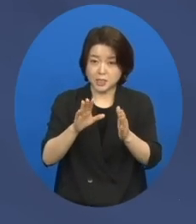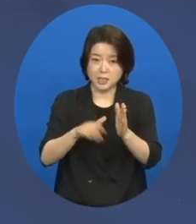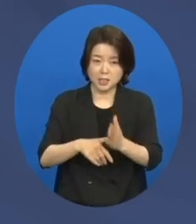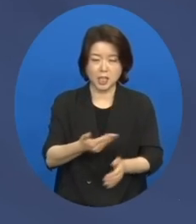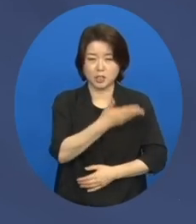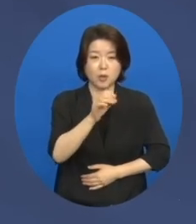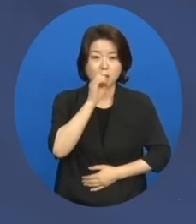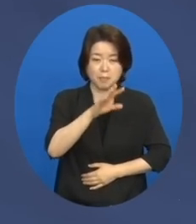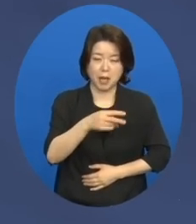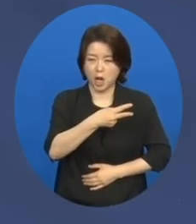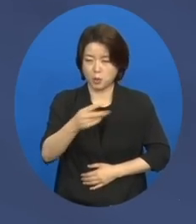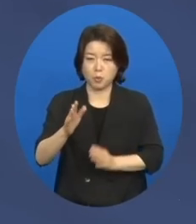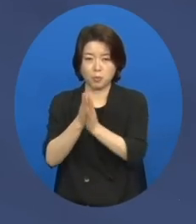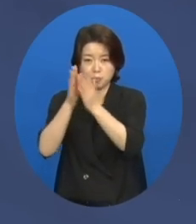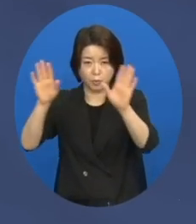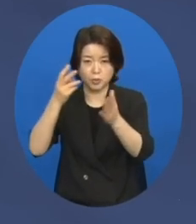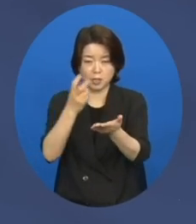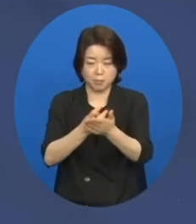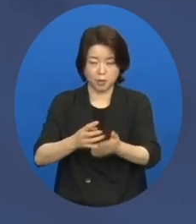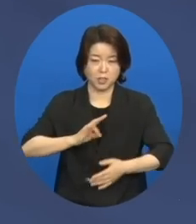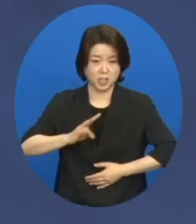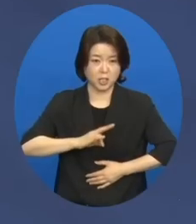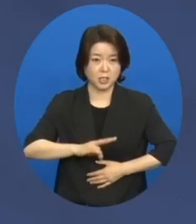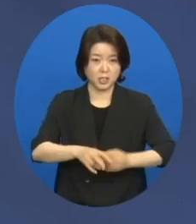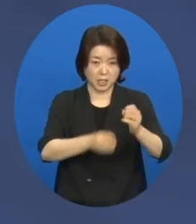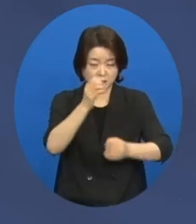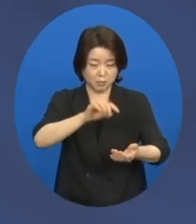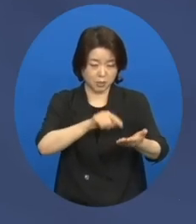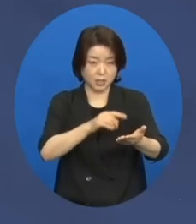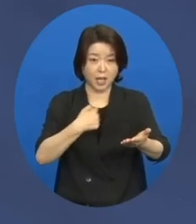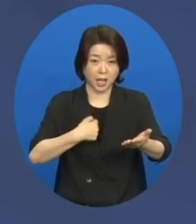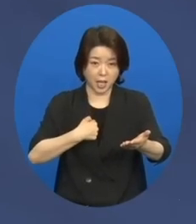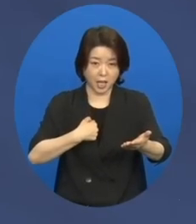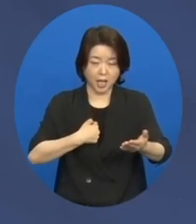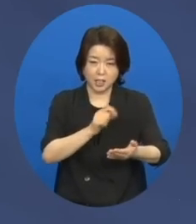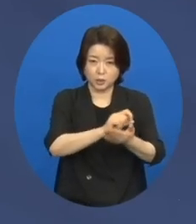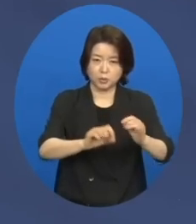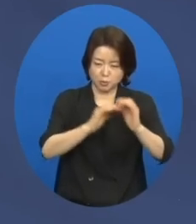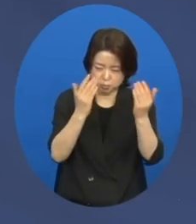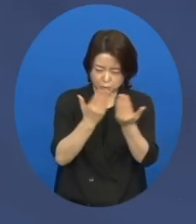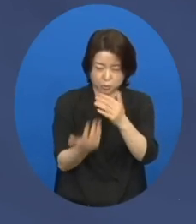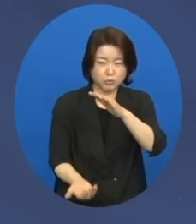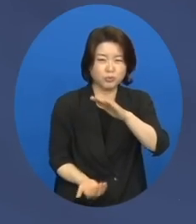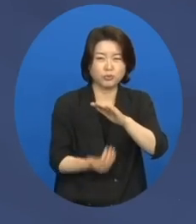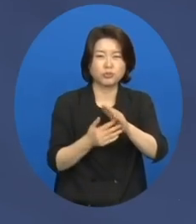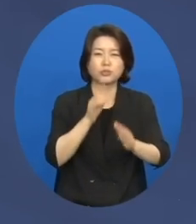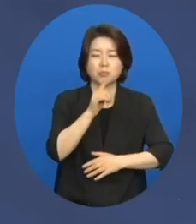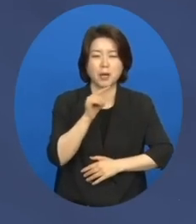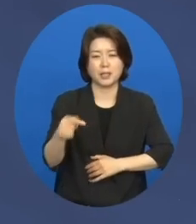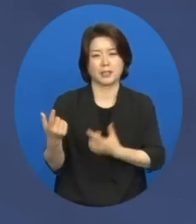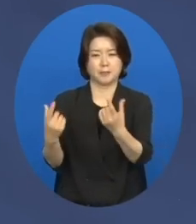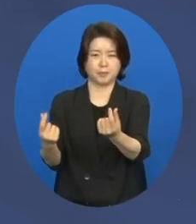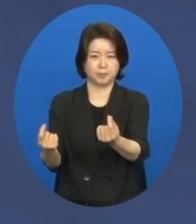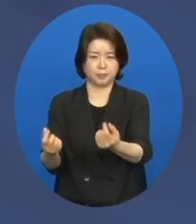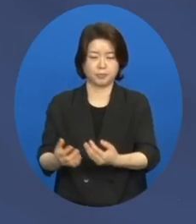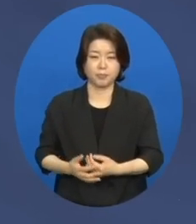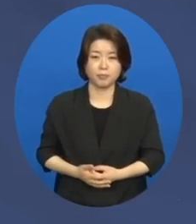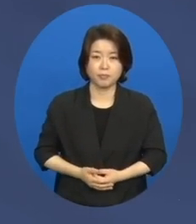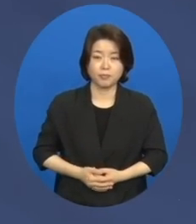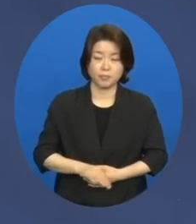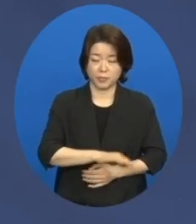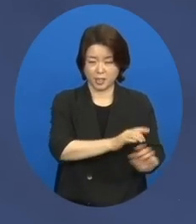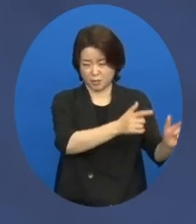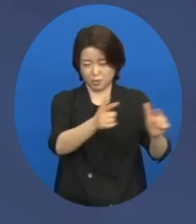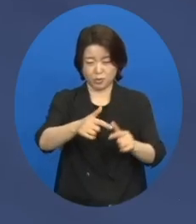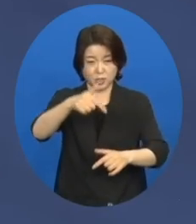모세의 율법과 선지자의 글과 시편에 나를 가리켜 기록된 모든 것이 이루어져야 하리라 한 말이 이것이라 하시고, 그